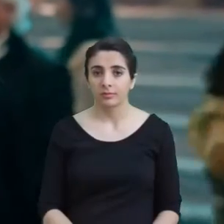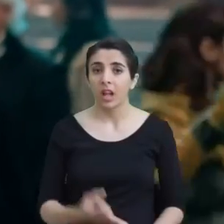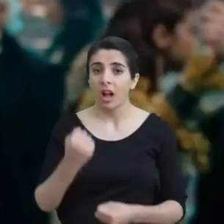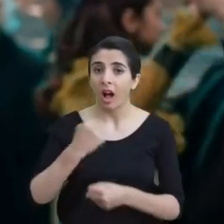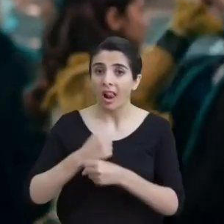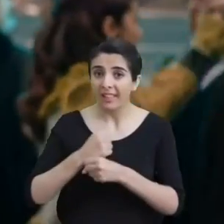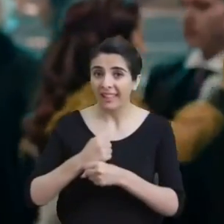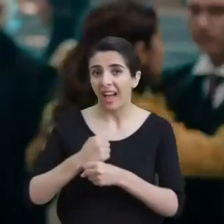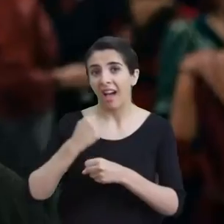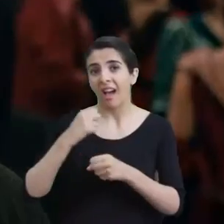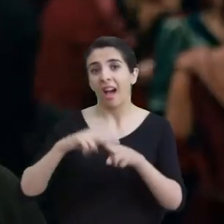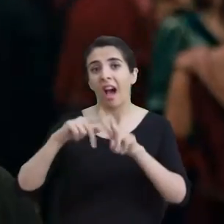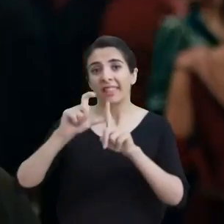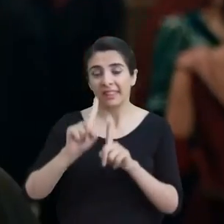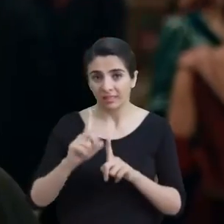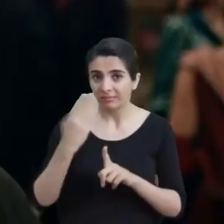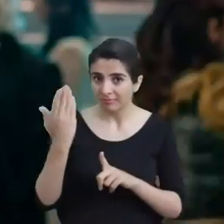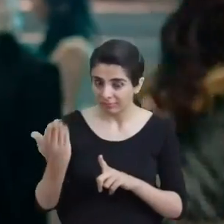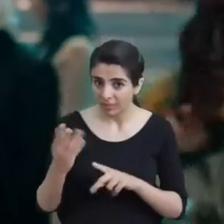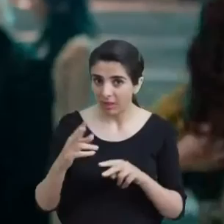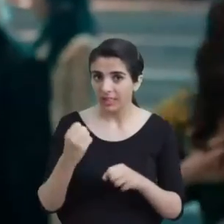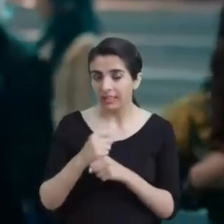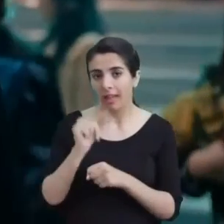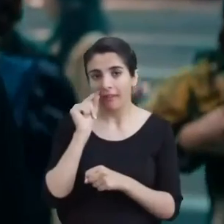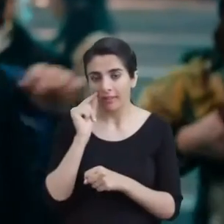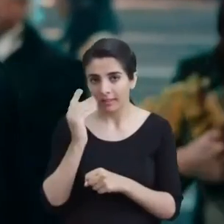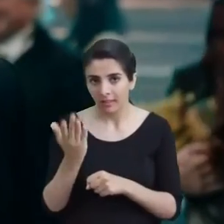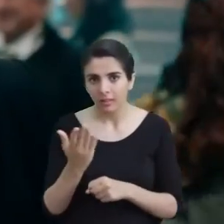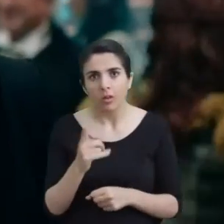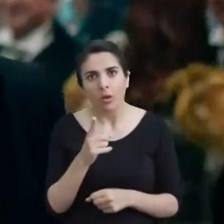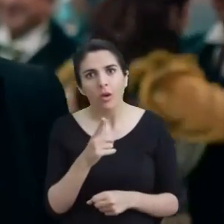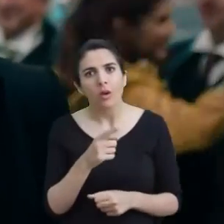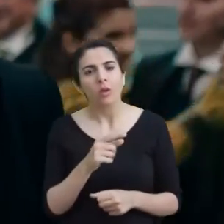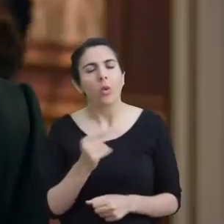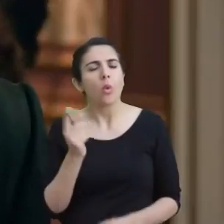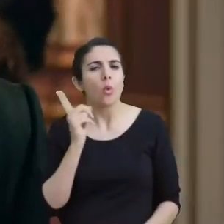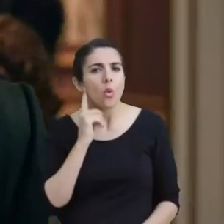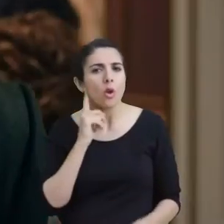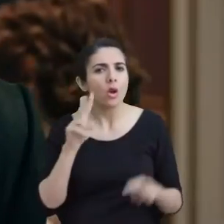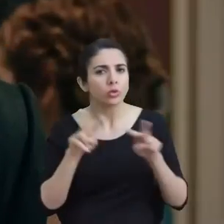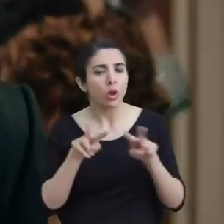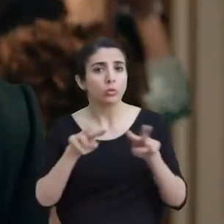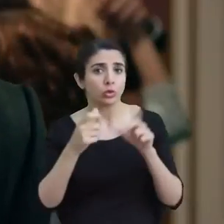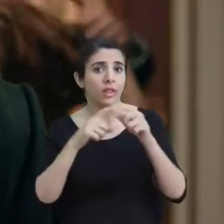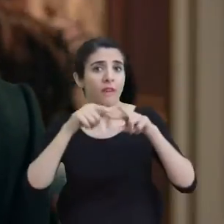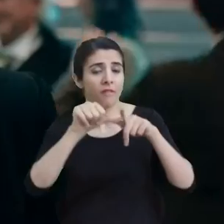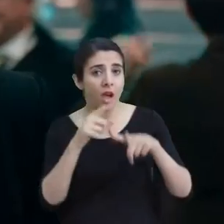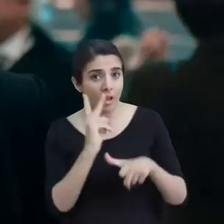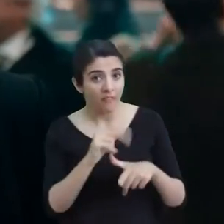Galata kadısı Riyasettin Efendi. Başıyla selamladı kadı. Ünlü müşir